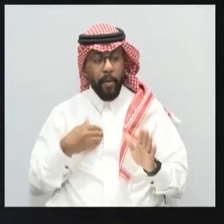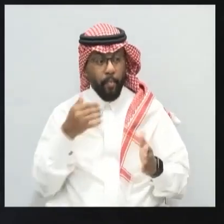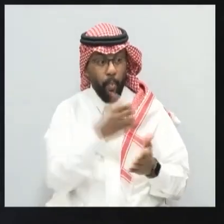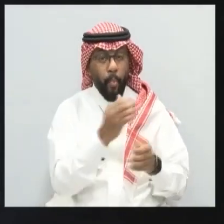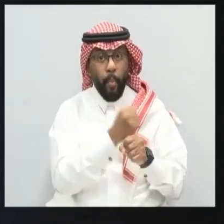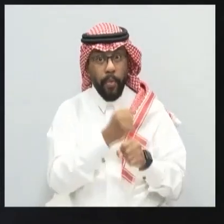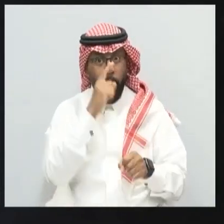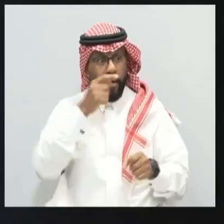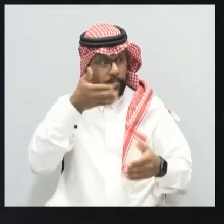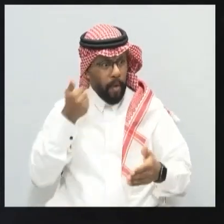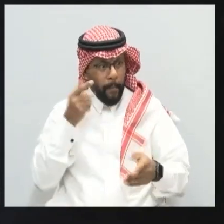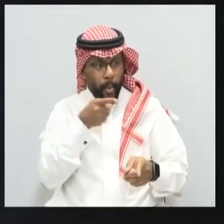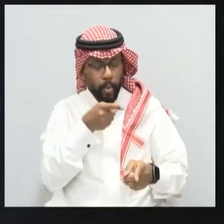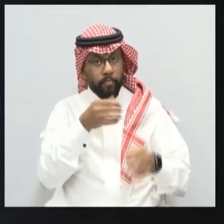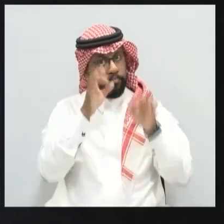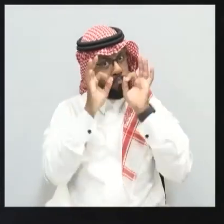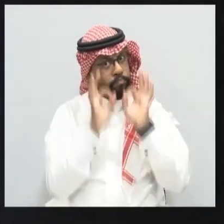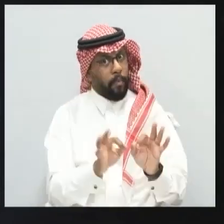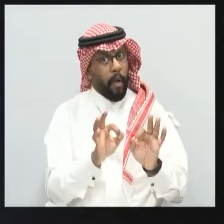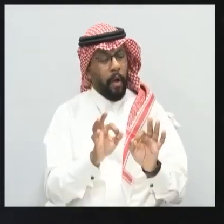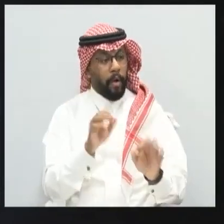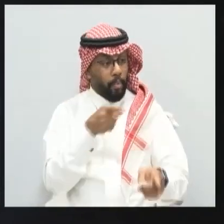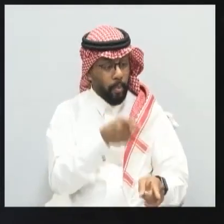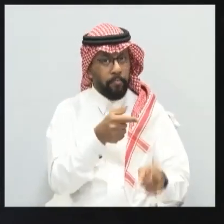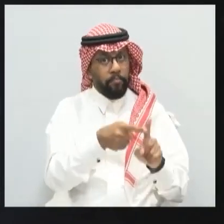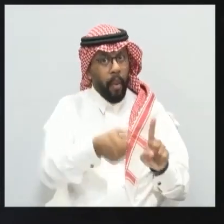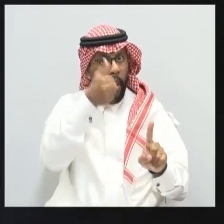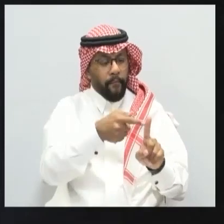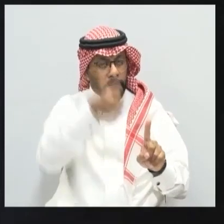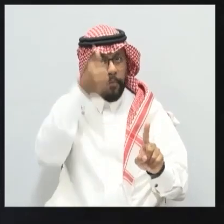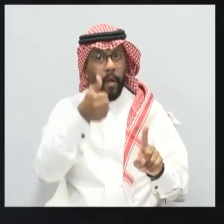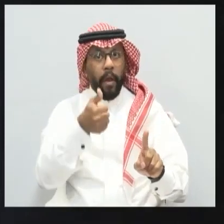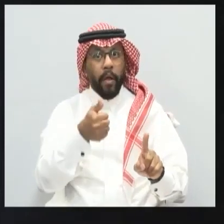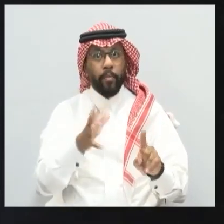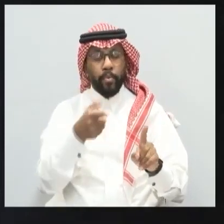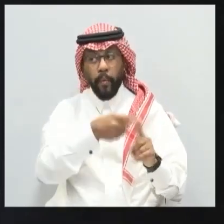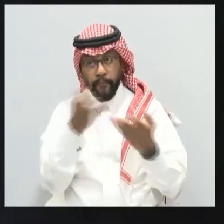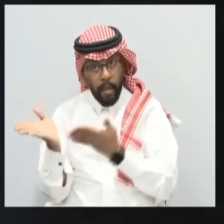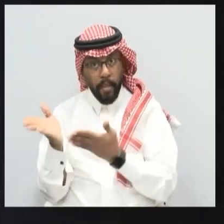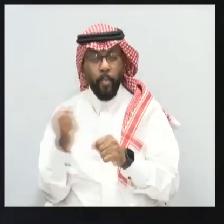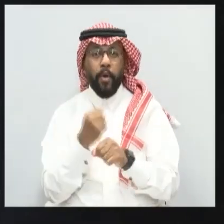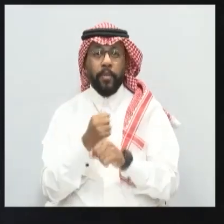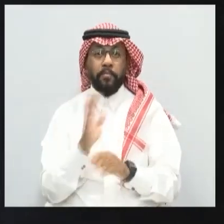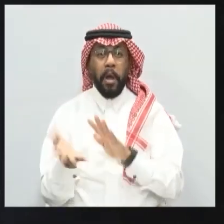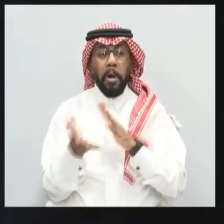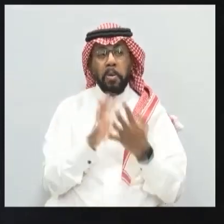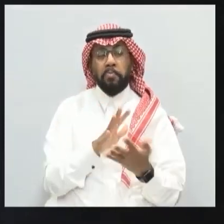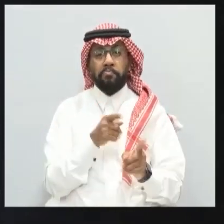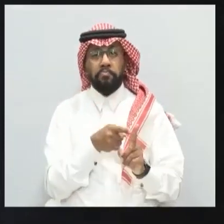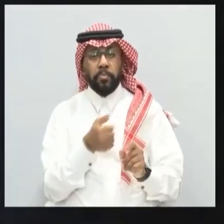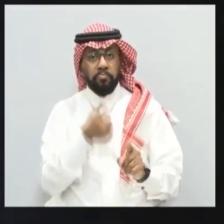فعلا ان لديه المقومات التي تؤهله للحصول على هذه الوظيفه وبالفعل